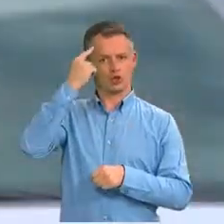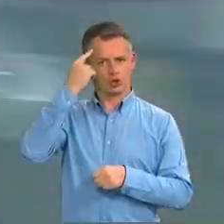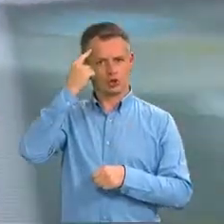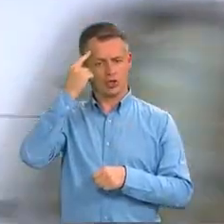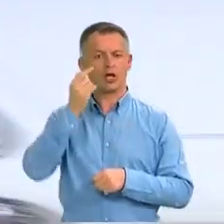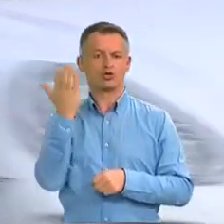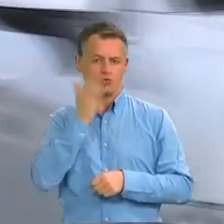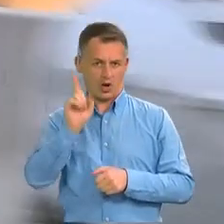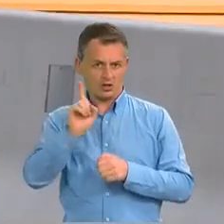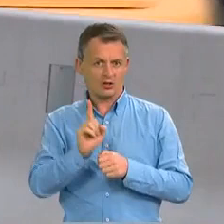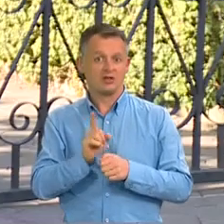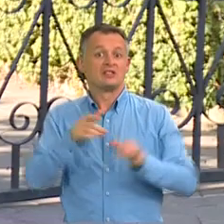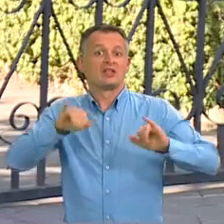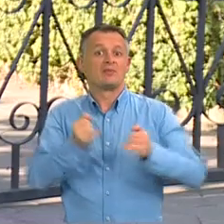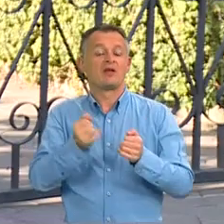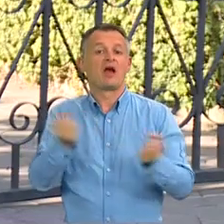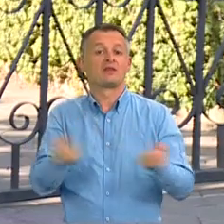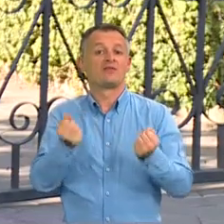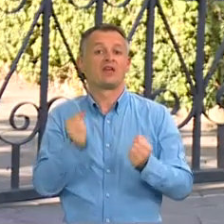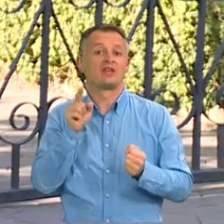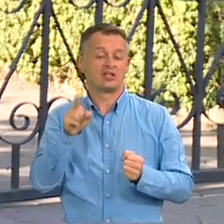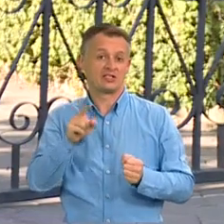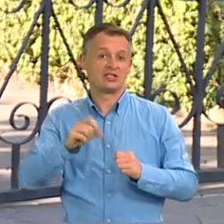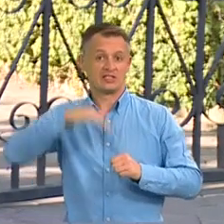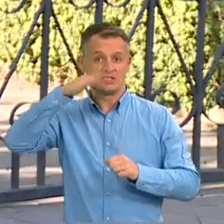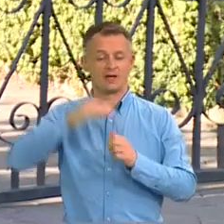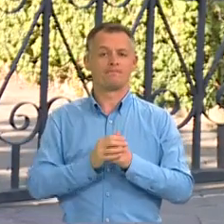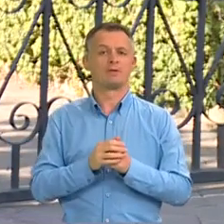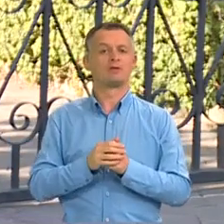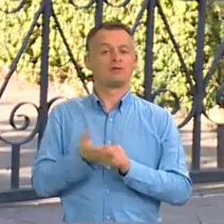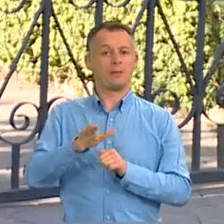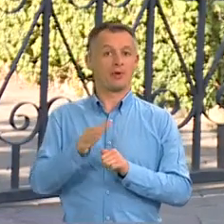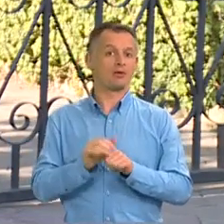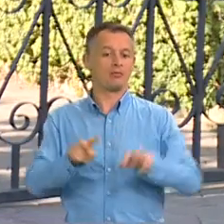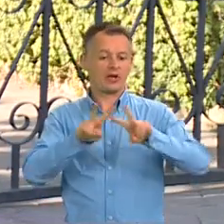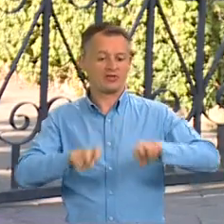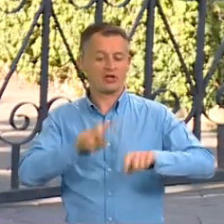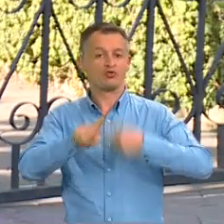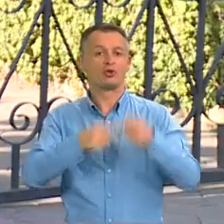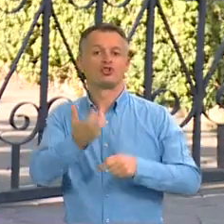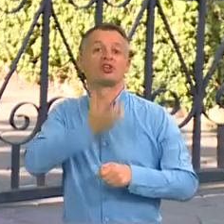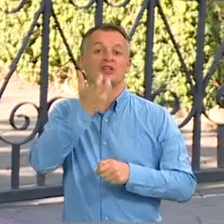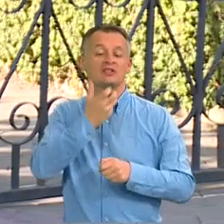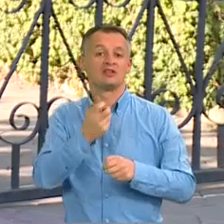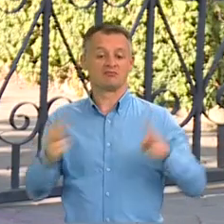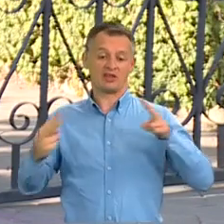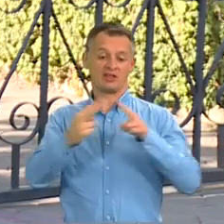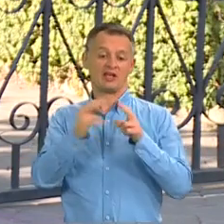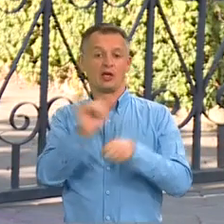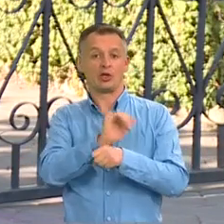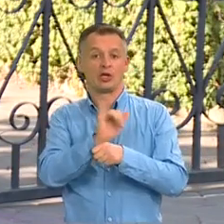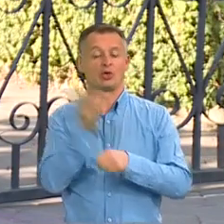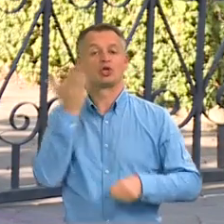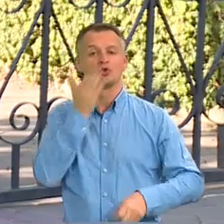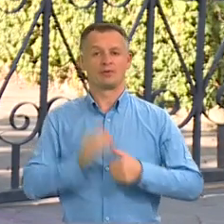zile înainte ca aceasta să aibă loc. Se pare că perchezițiile polițiștilor au avut loc în urma unei ședințe pe care au avut-o chiar cu directoarea